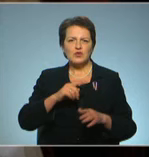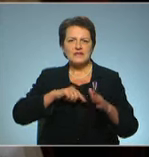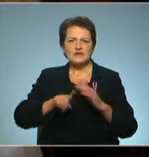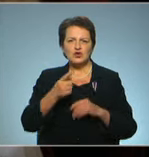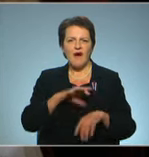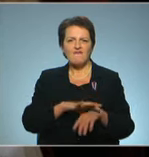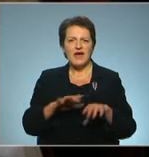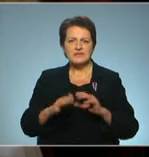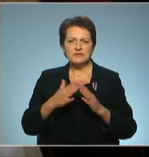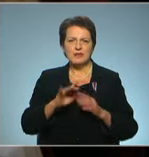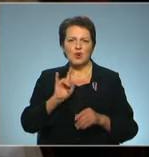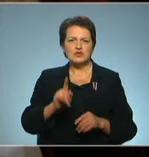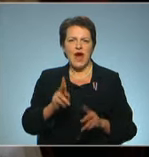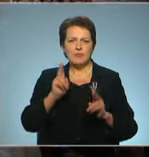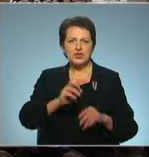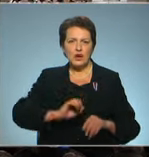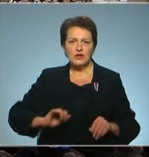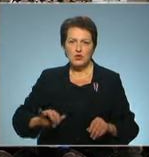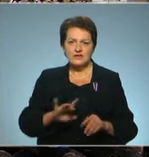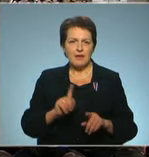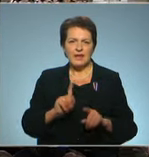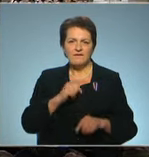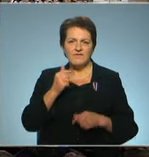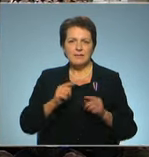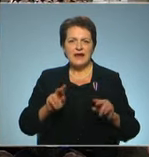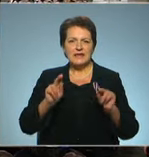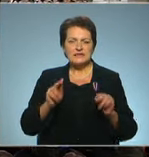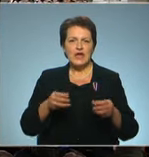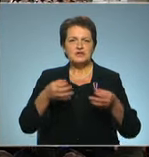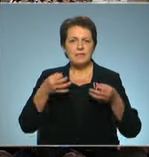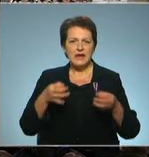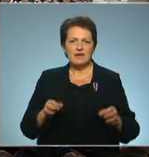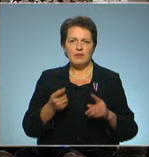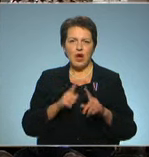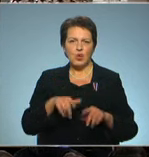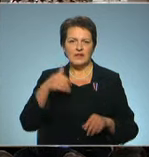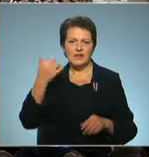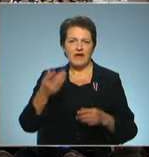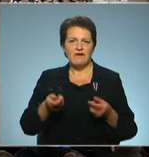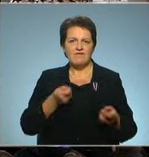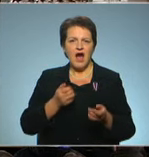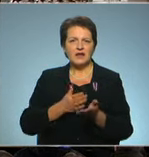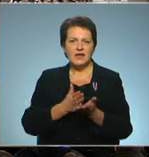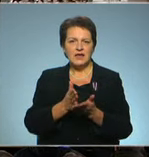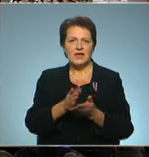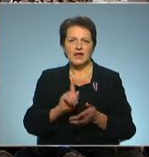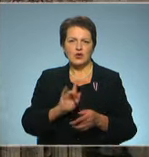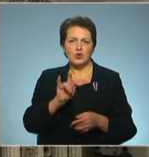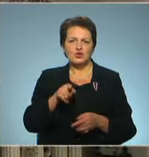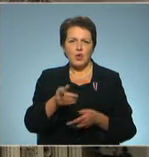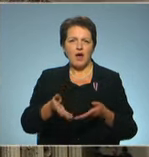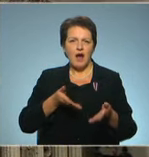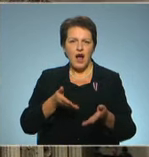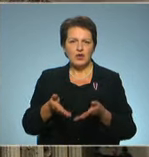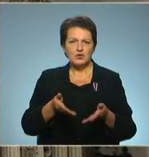verdzības nama uz apsolīto zemi, ir vienmēr ticējusi brīvībai un Dieva vadīta ir uz to gājusi.